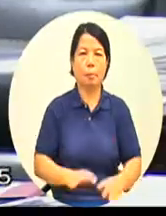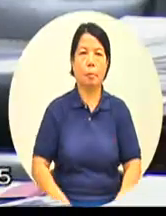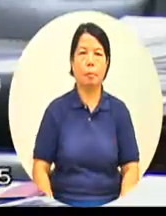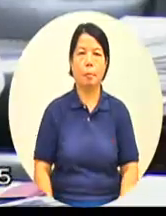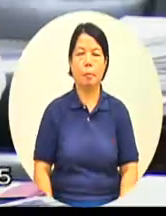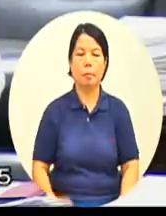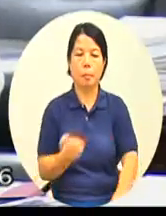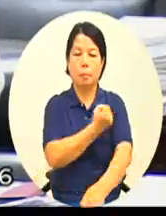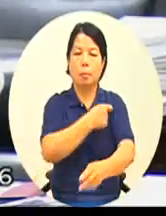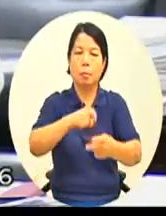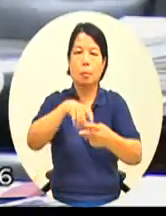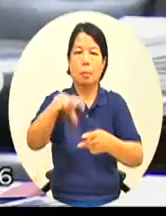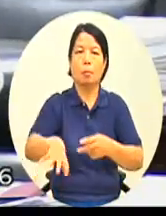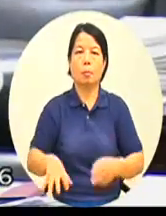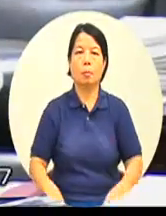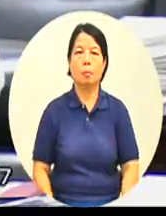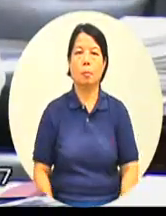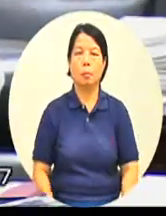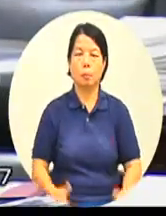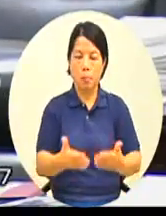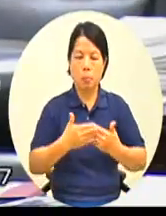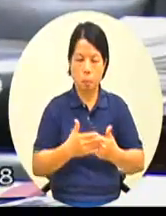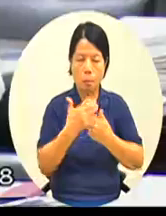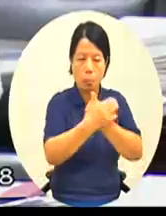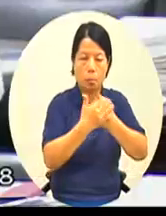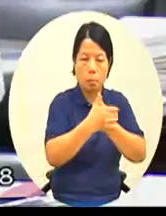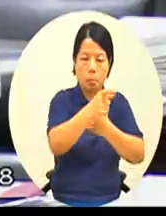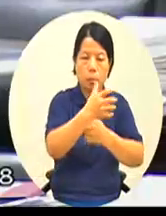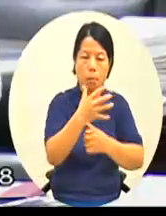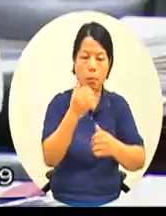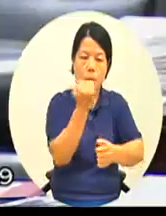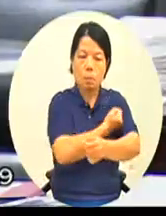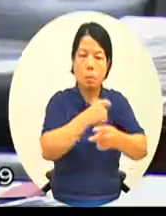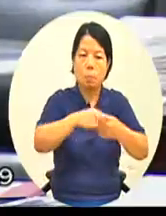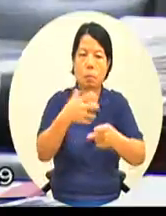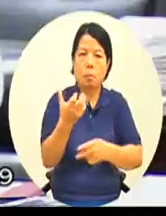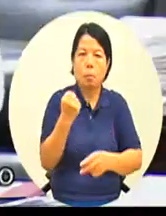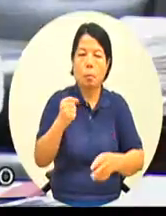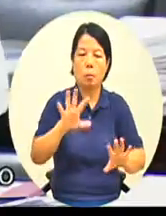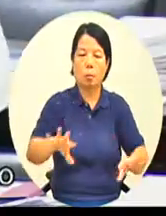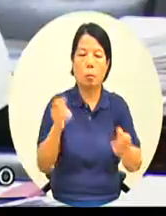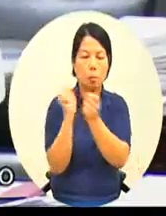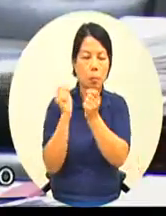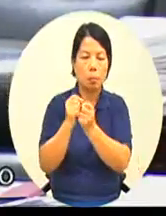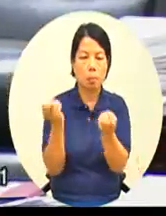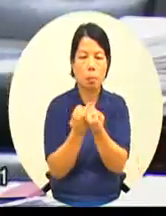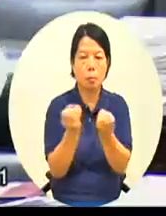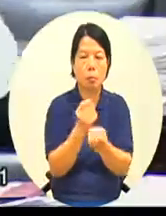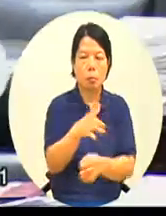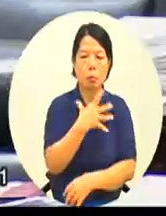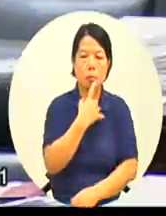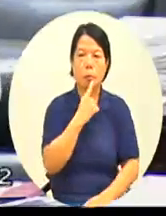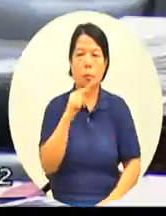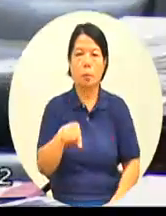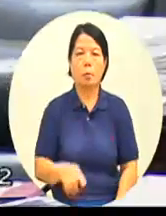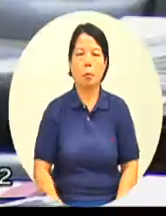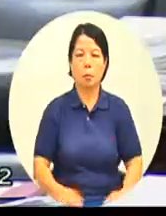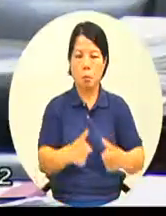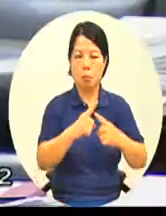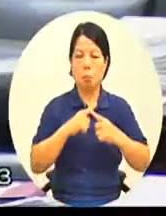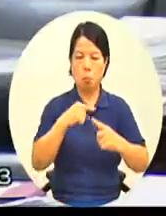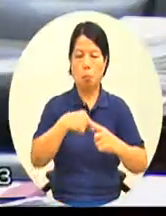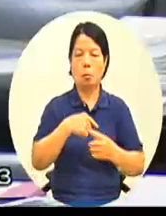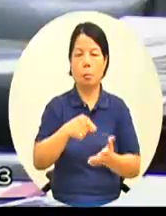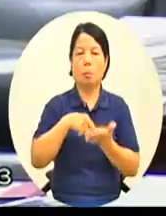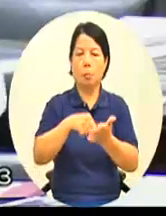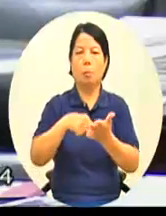局在坚守劳工的权益之下，最近发生了很多的问题，我觉得很奇怪的是，来到我们这边澄清的反而都